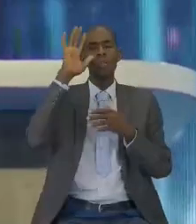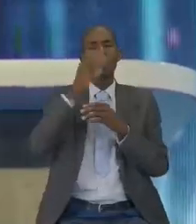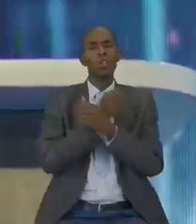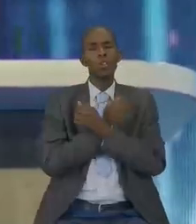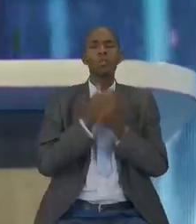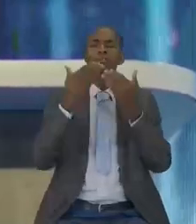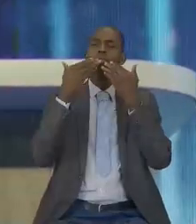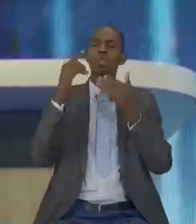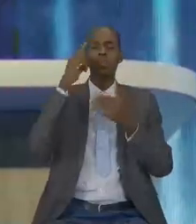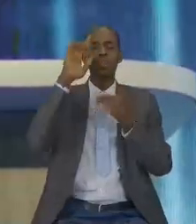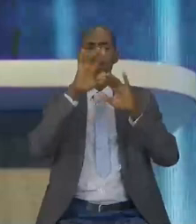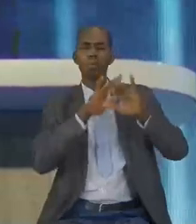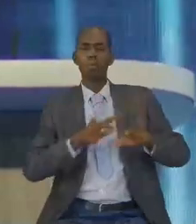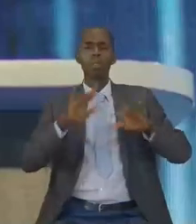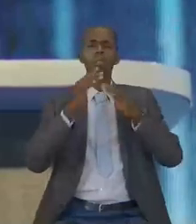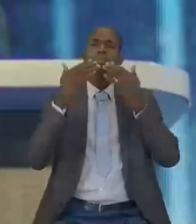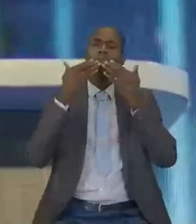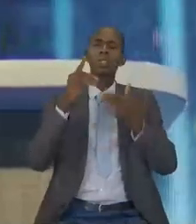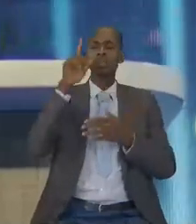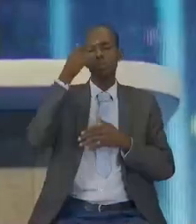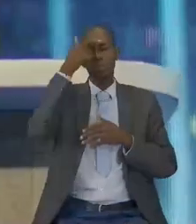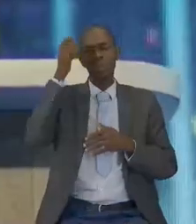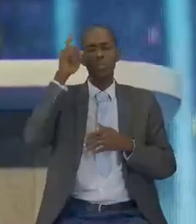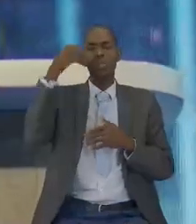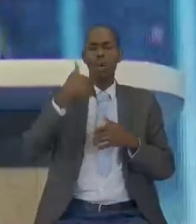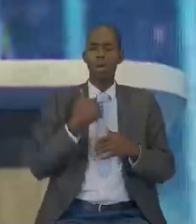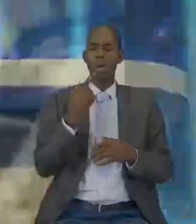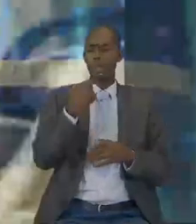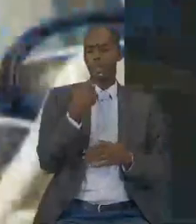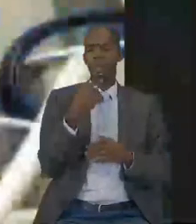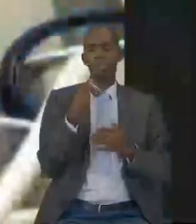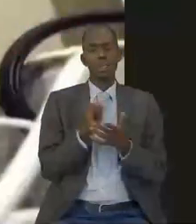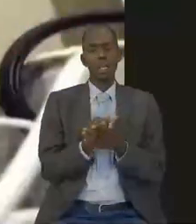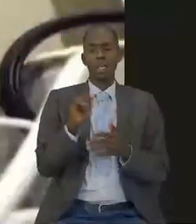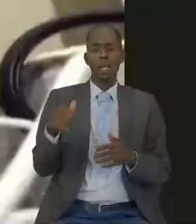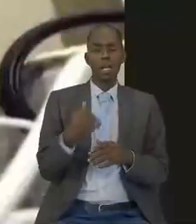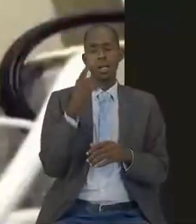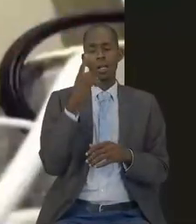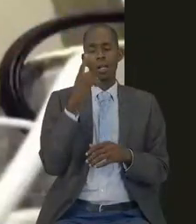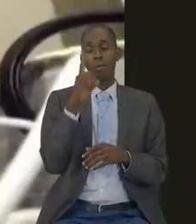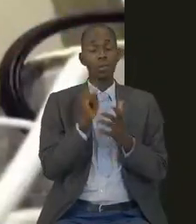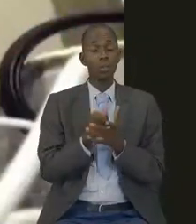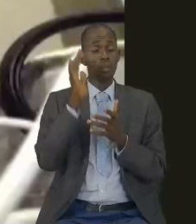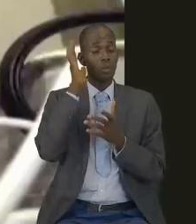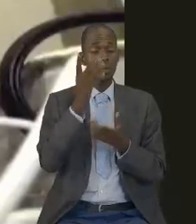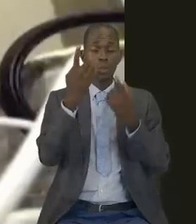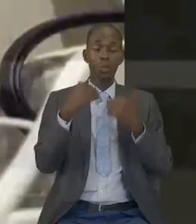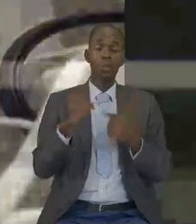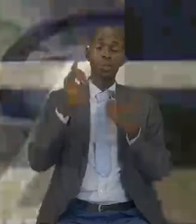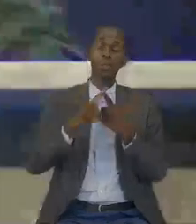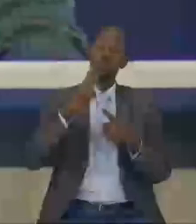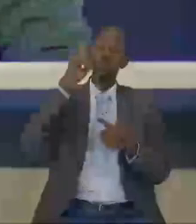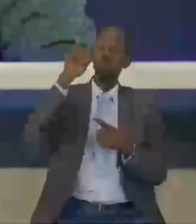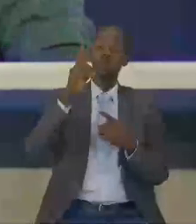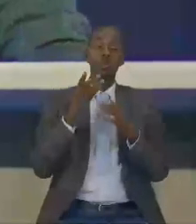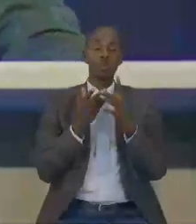te remercions pour ton amour. Merci pour ta miséricorde. Nous te remercions parce que tu as dit, quiconque